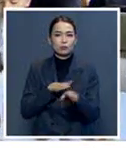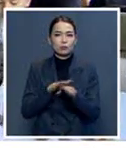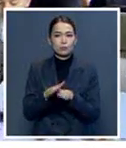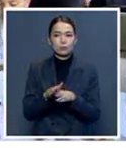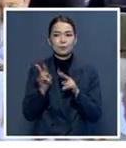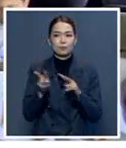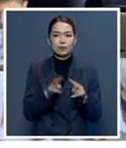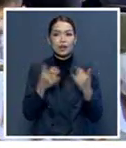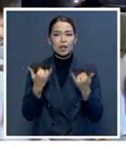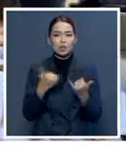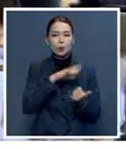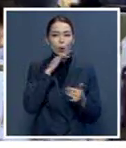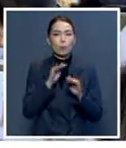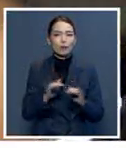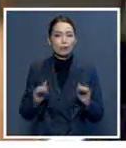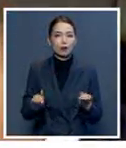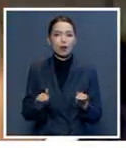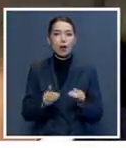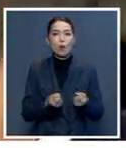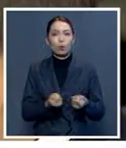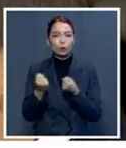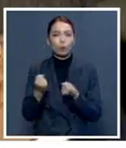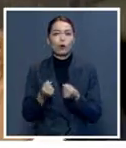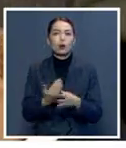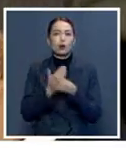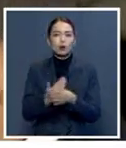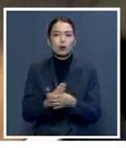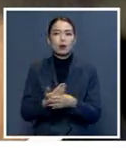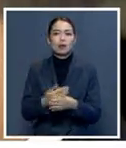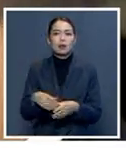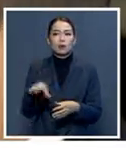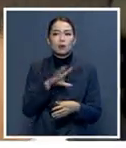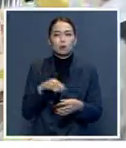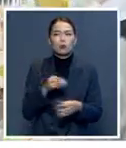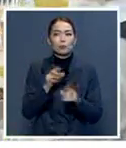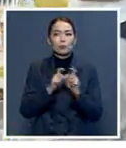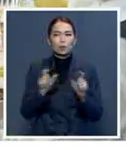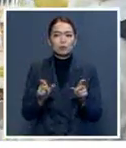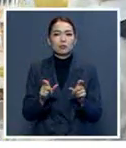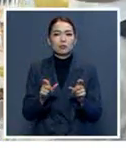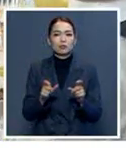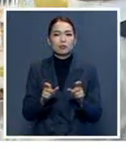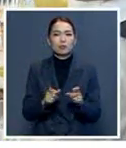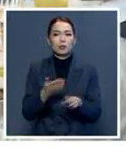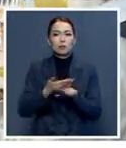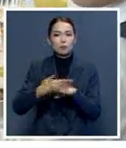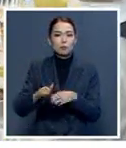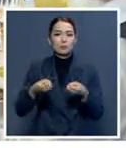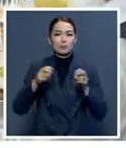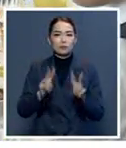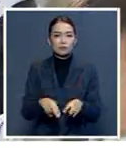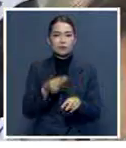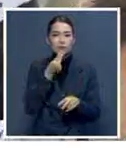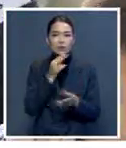көппалалы отбасыларды қолдауға әлеуметтік қызметтердің кешені әзірленді. Ол үшін қалалық бюджеттен 3,2 миллиард теңге бөлінген, қосымша